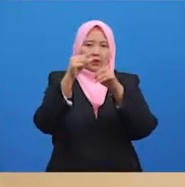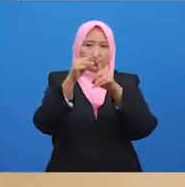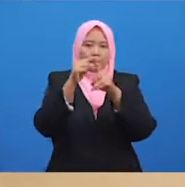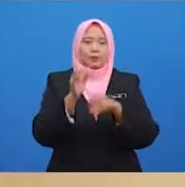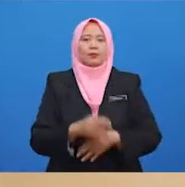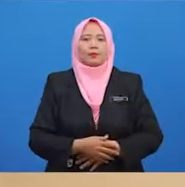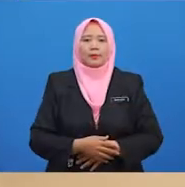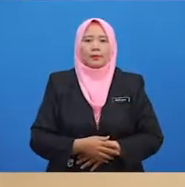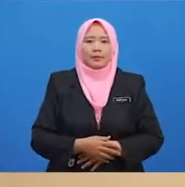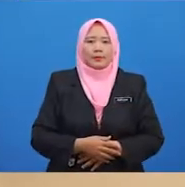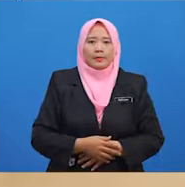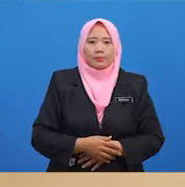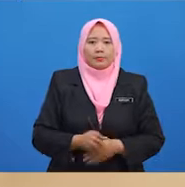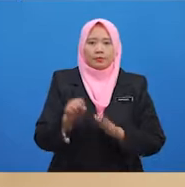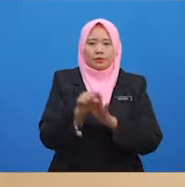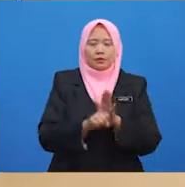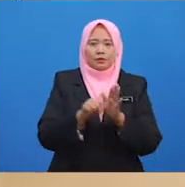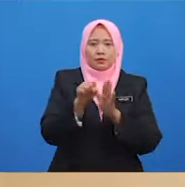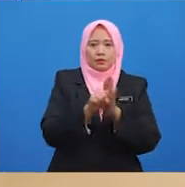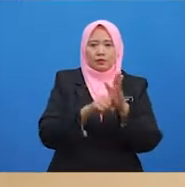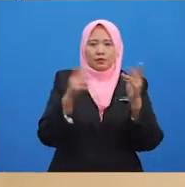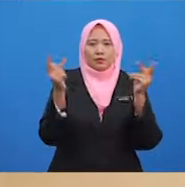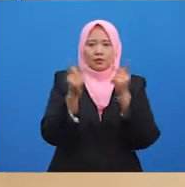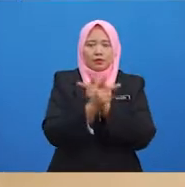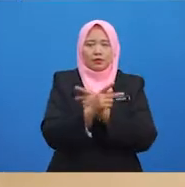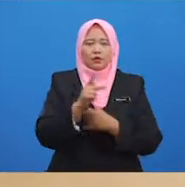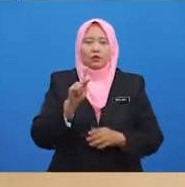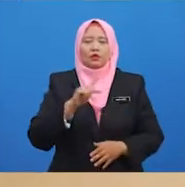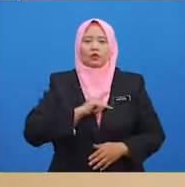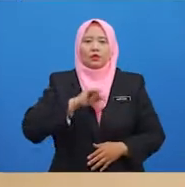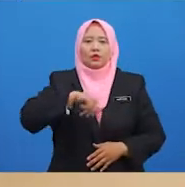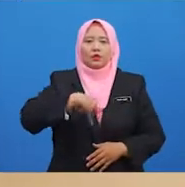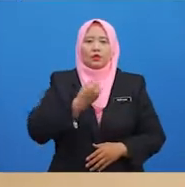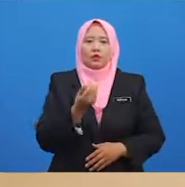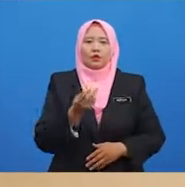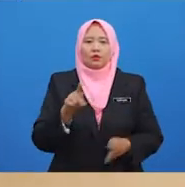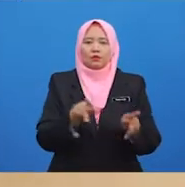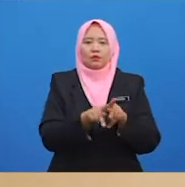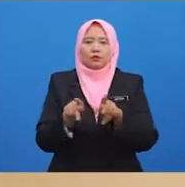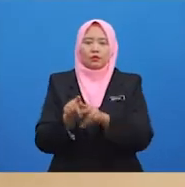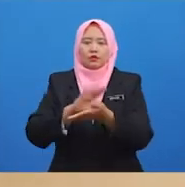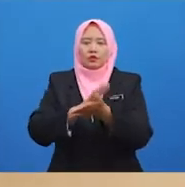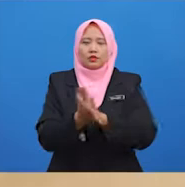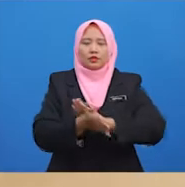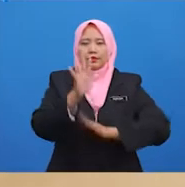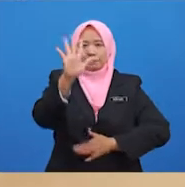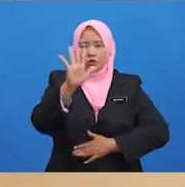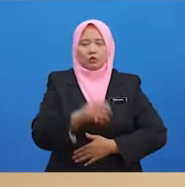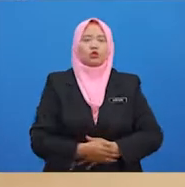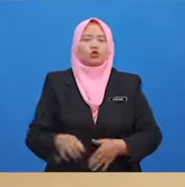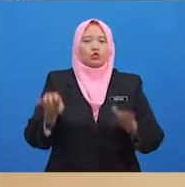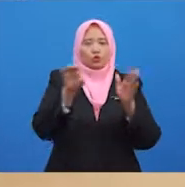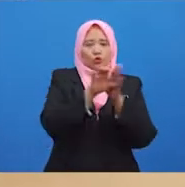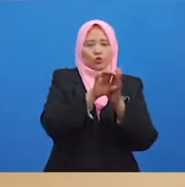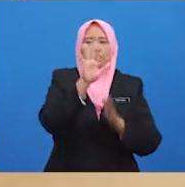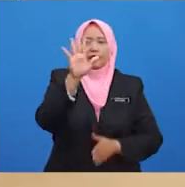pula menjadi bunga merupakan contoh untuk lima patah perkataan. Bilangan suku kata